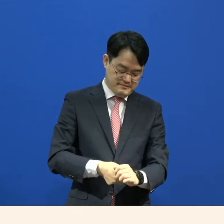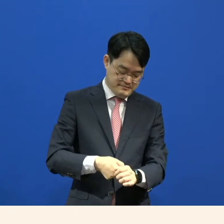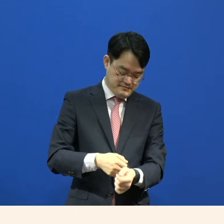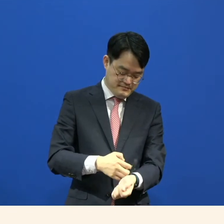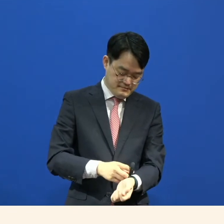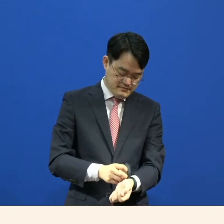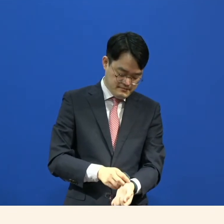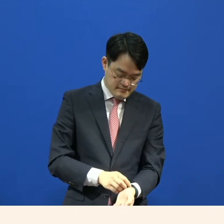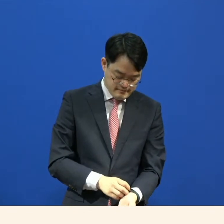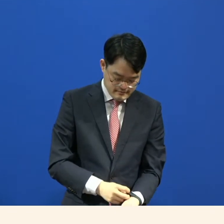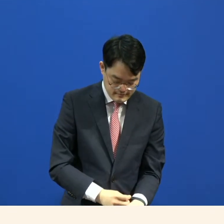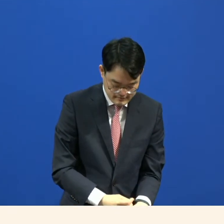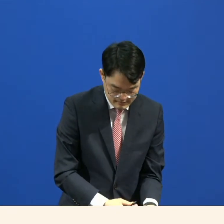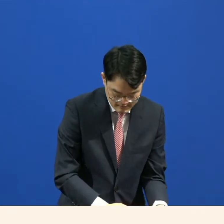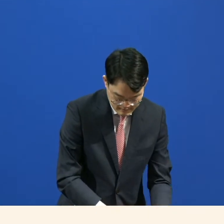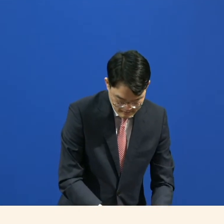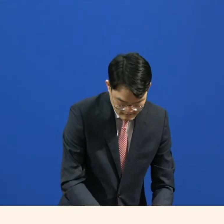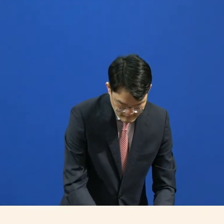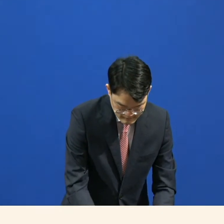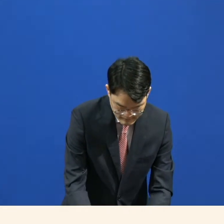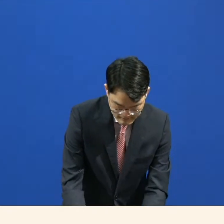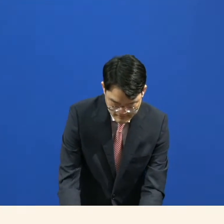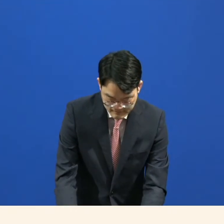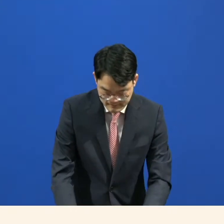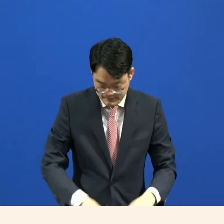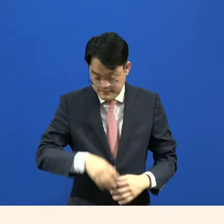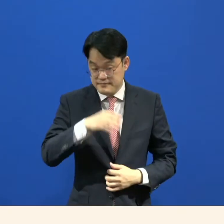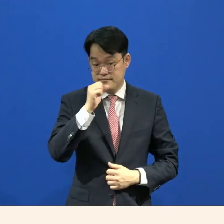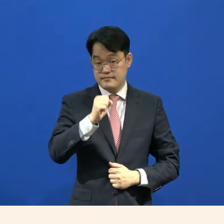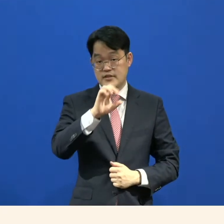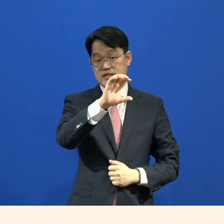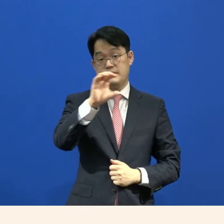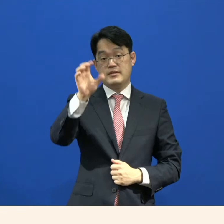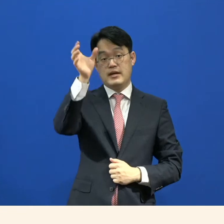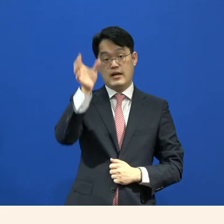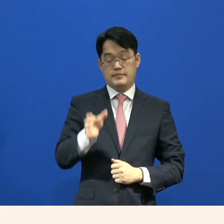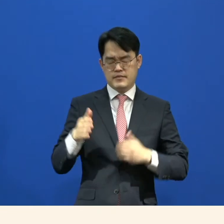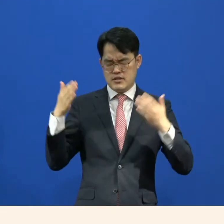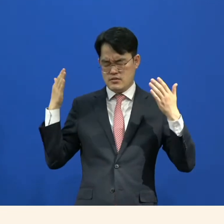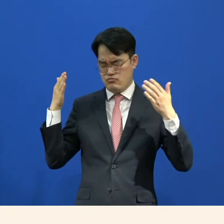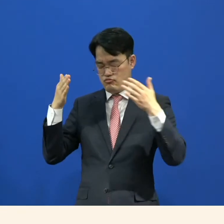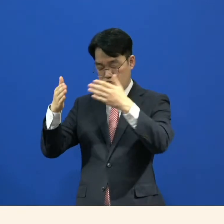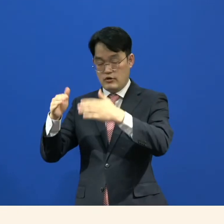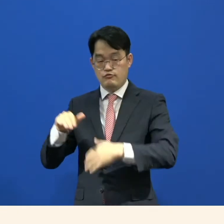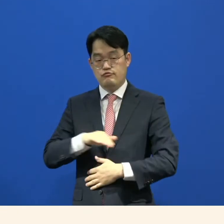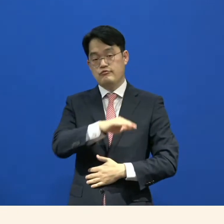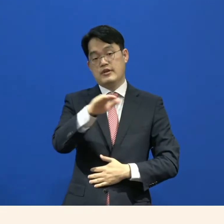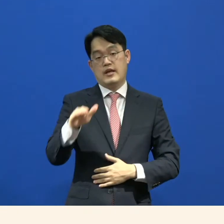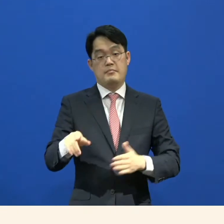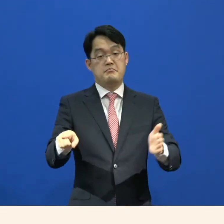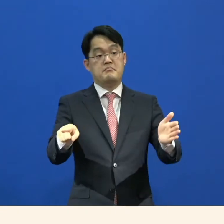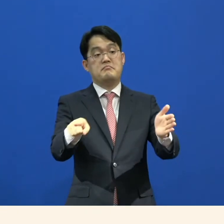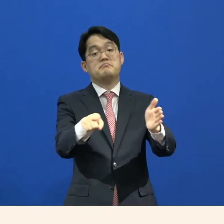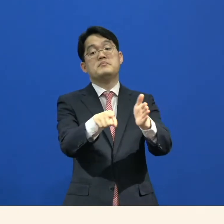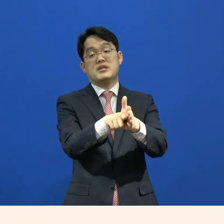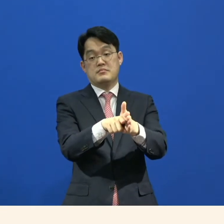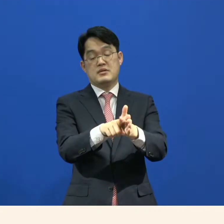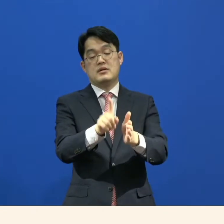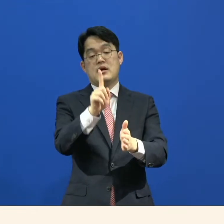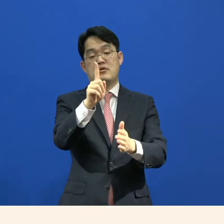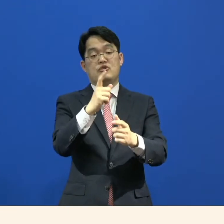집중하고 이렇게 뭐 아주 이렇게 우리의 신앙을 한번 다시 쫙 정리하는 시간이